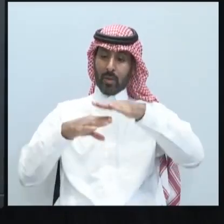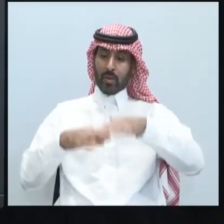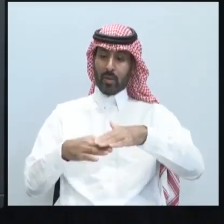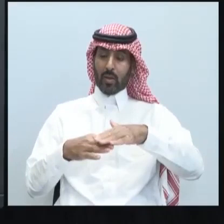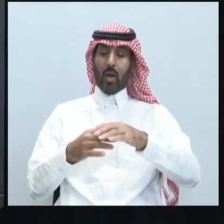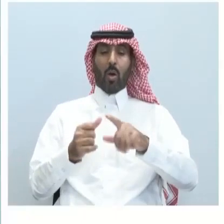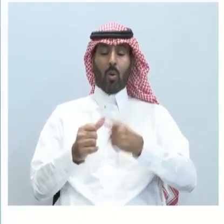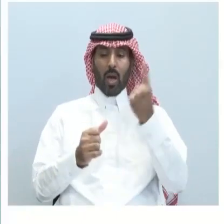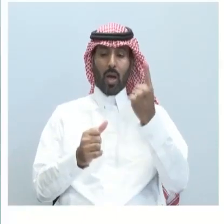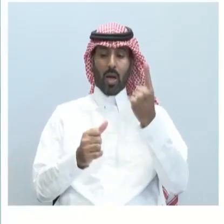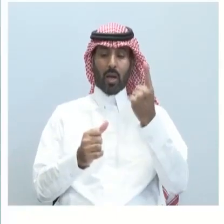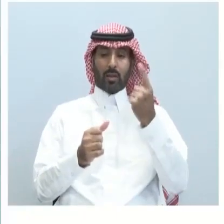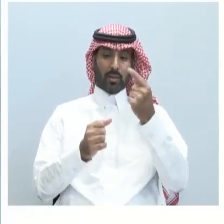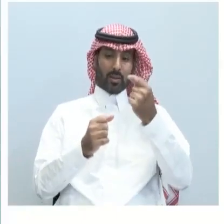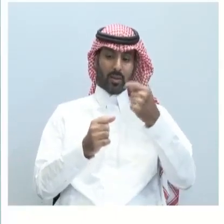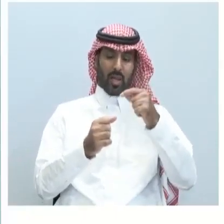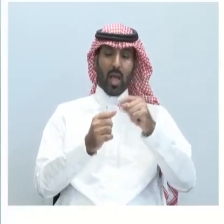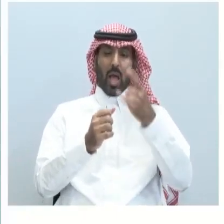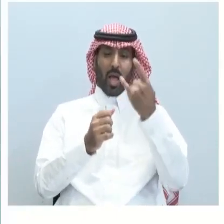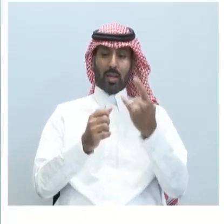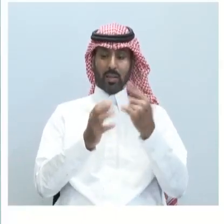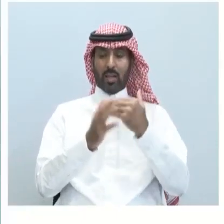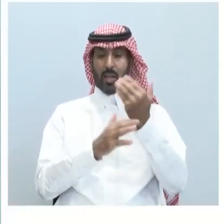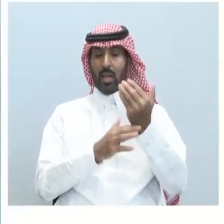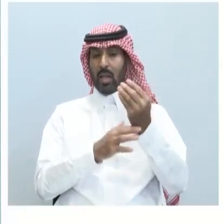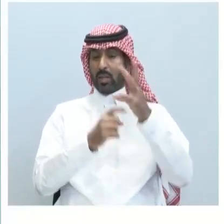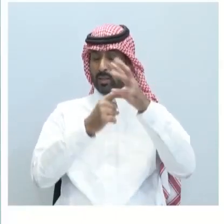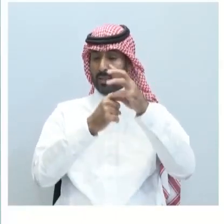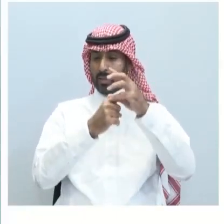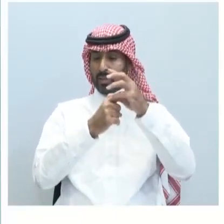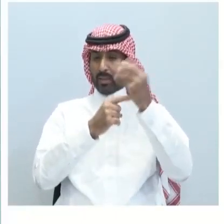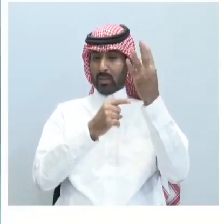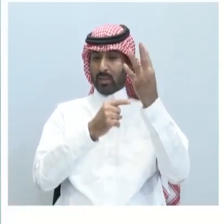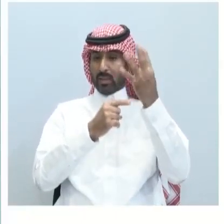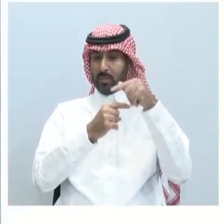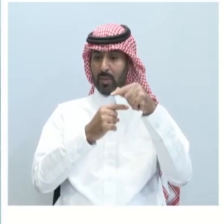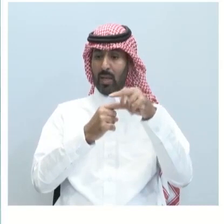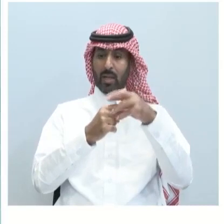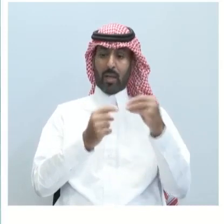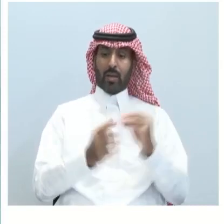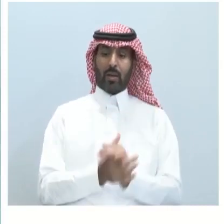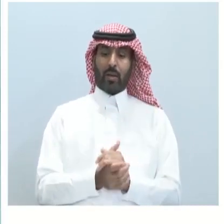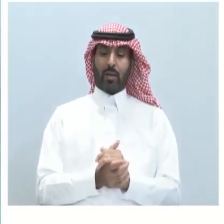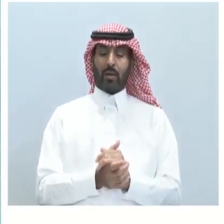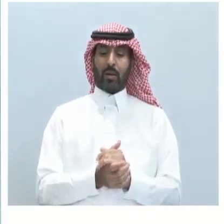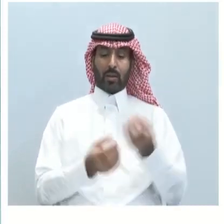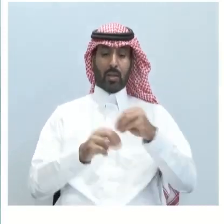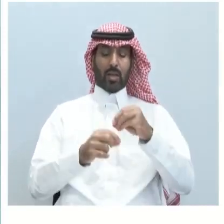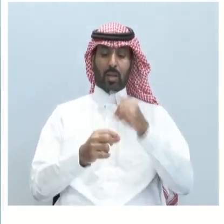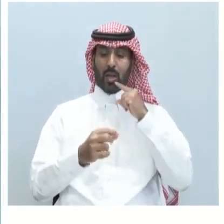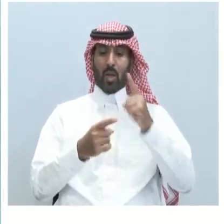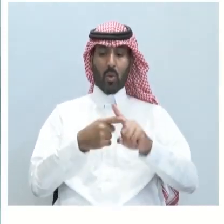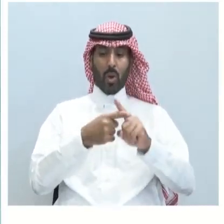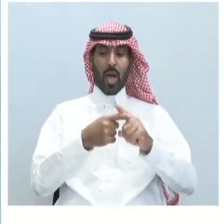عشره سالب 14 عنده زياده تركيز ايونات الهيدروجين طيب انا عارف انه اي